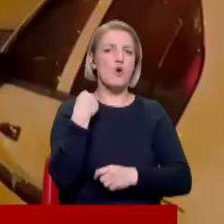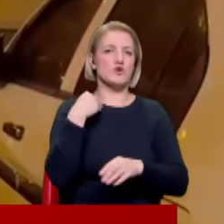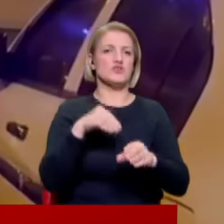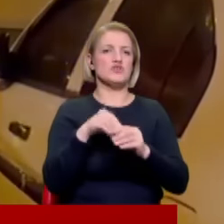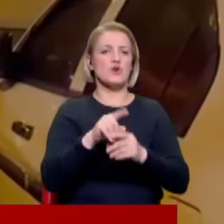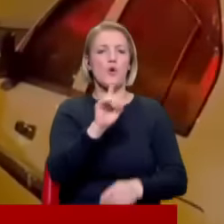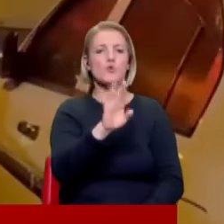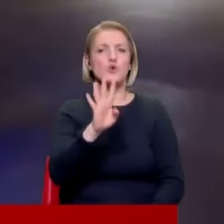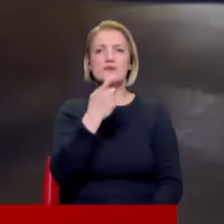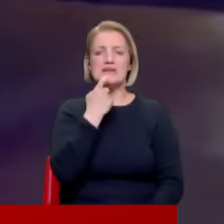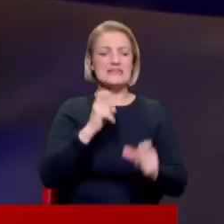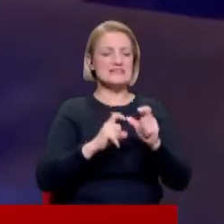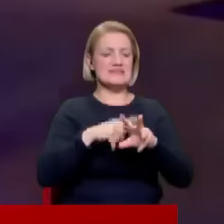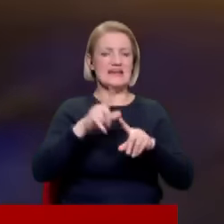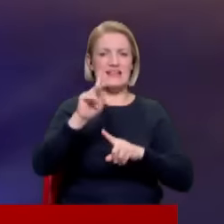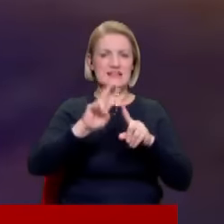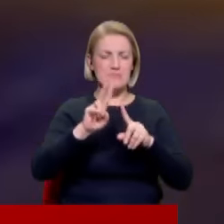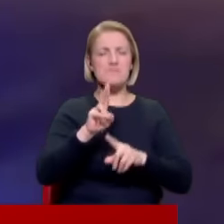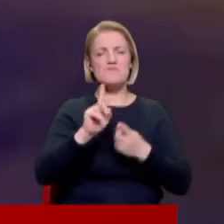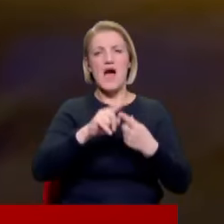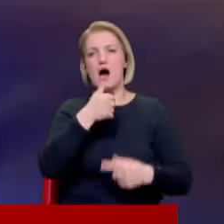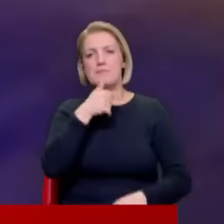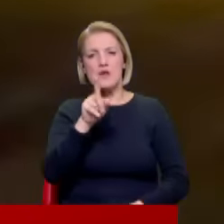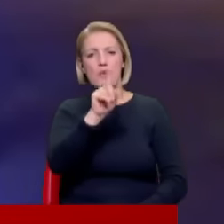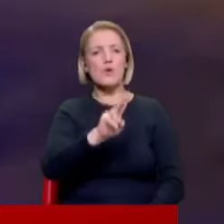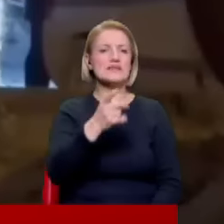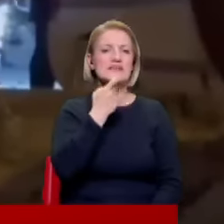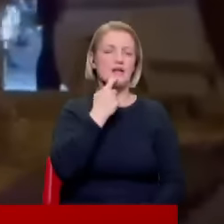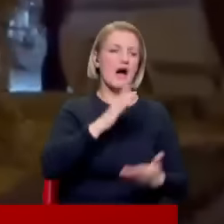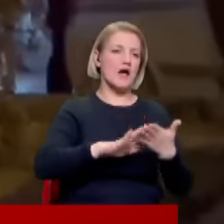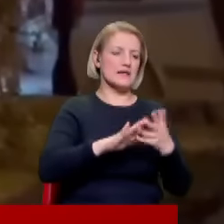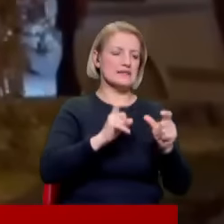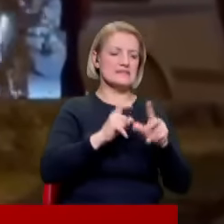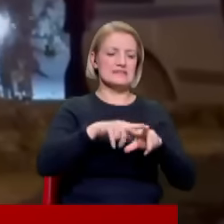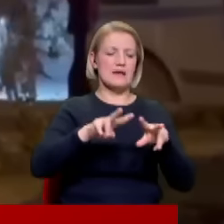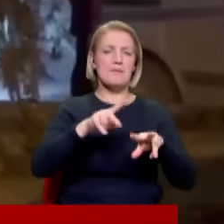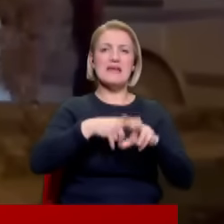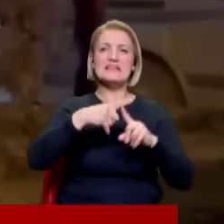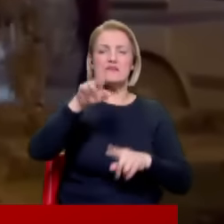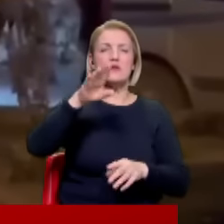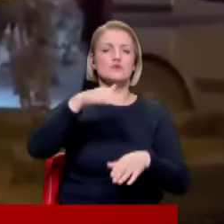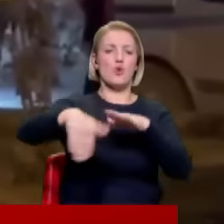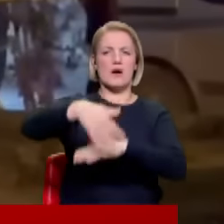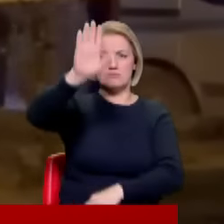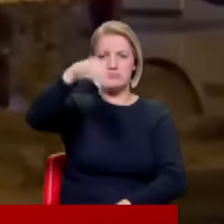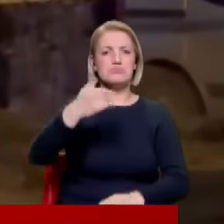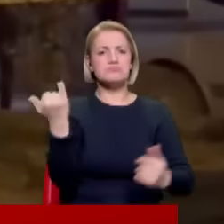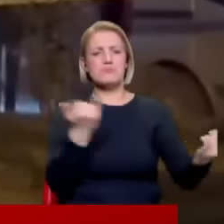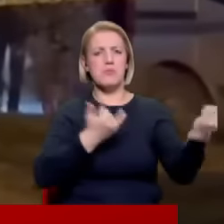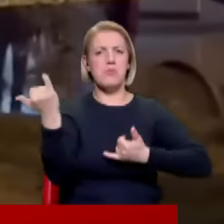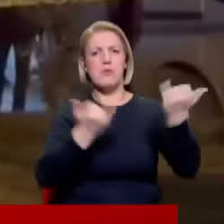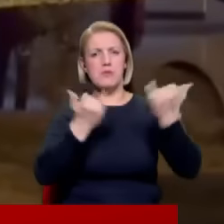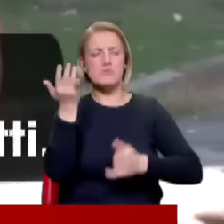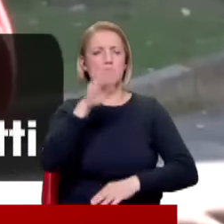için 14 yaşındaki Selim Attal ve abisiyle 17 yaşındaki arkadaşı Samet'i sokağa çağırdı. Tartışma büyüdü,